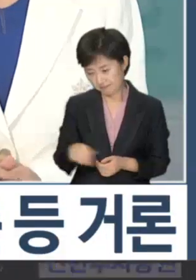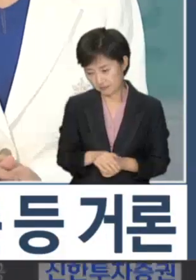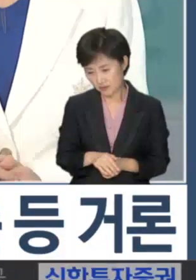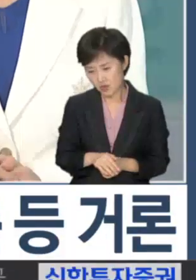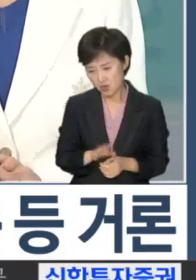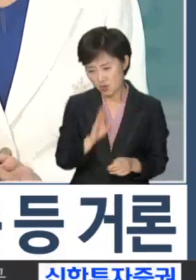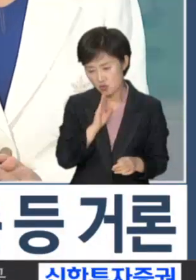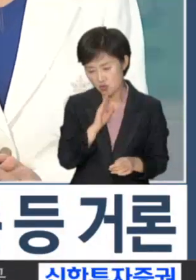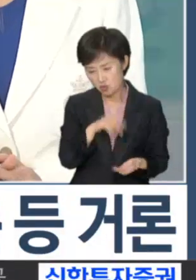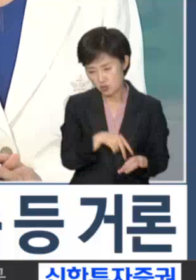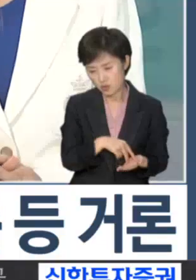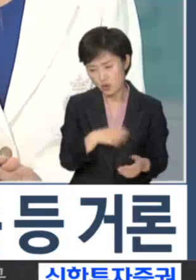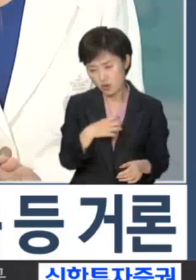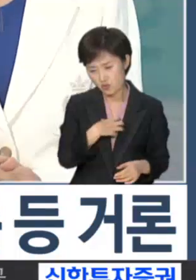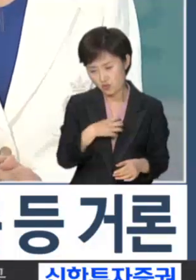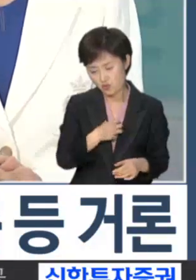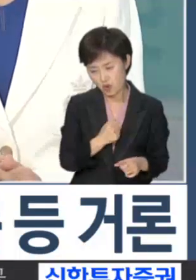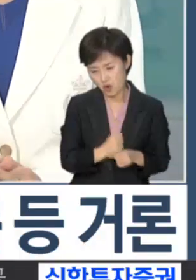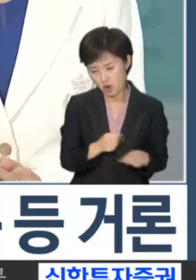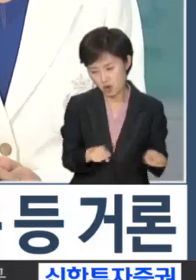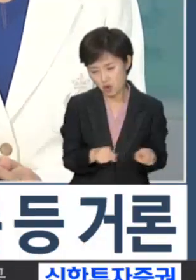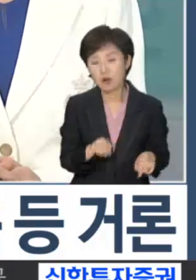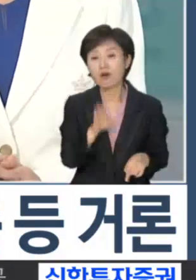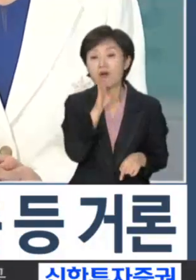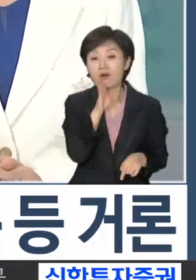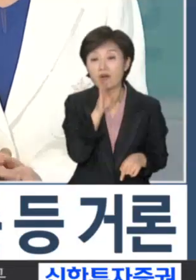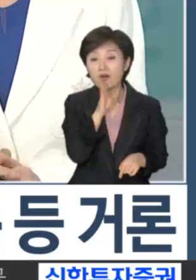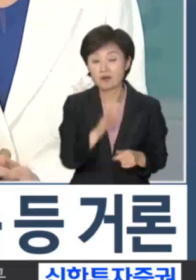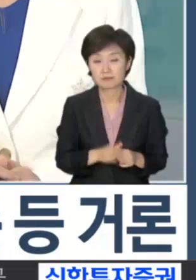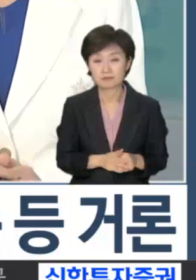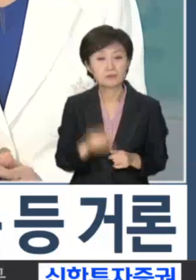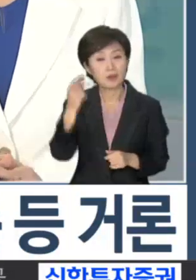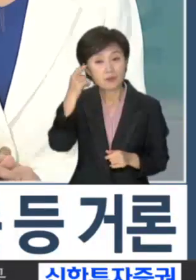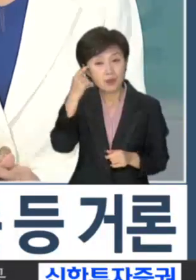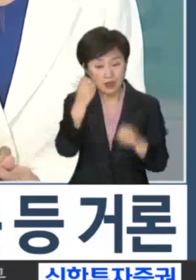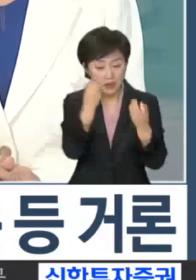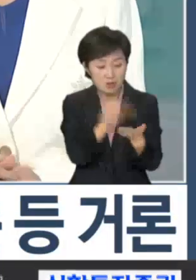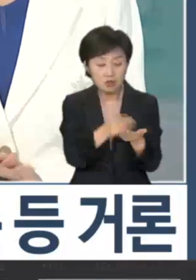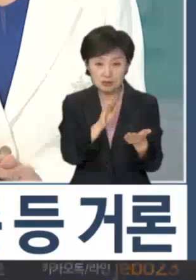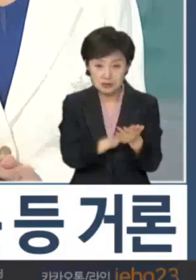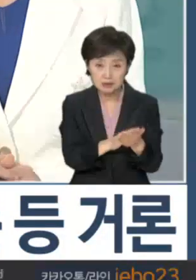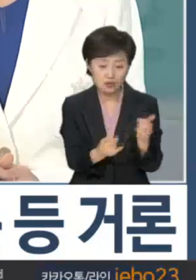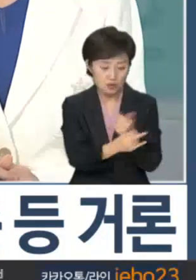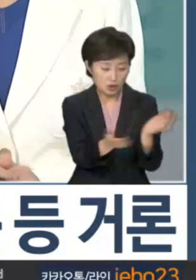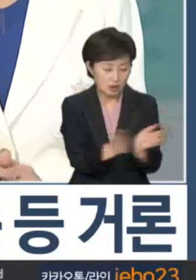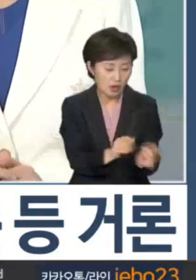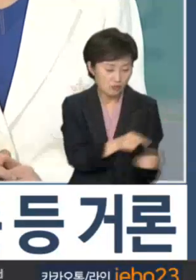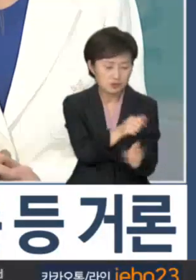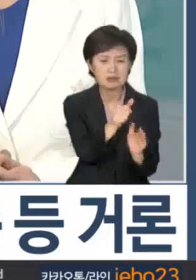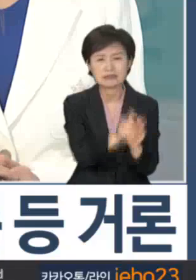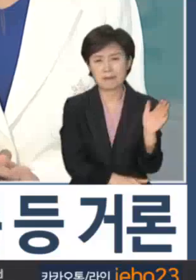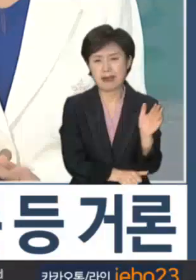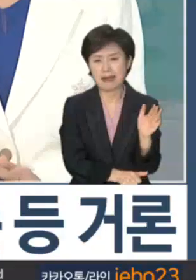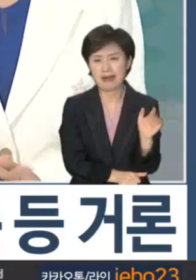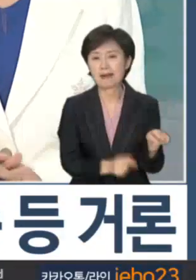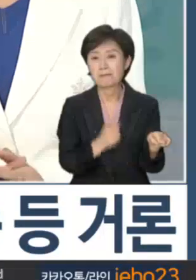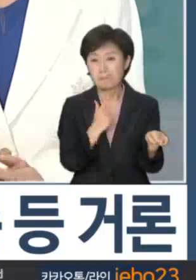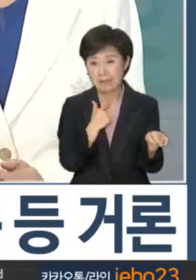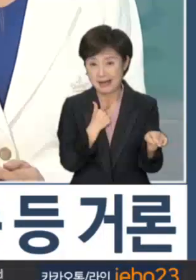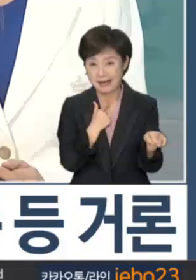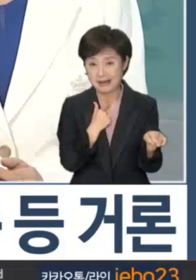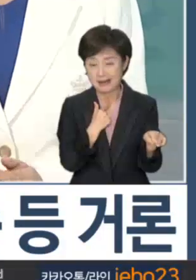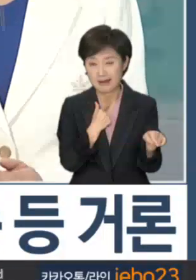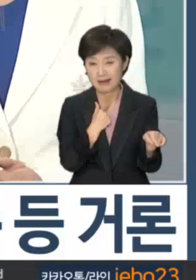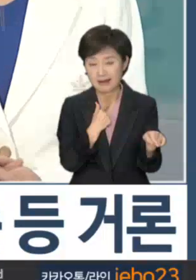위협이 될 수밖에 없다라고 생각을 합니다. 아, 민주당의 혁신위원회가 또 실패한 그런 경험들도 있기